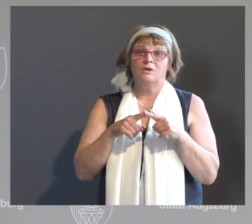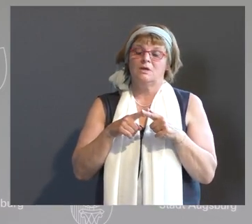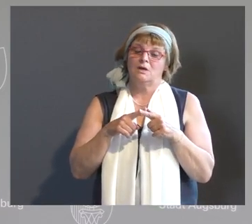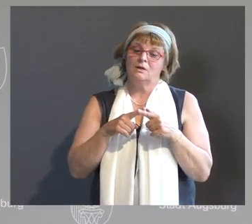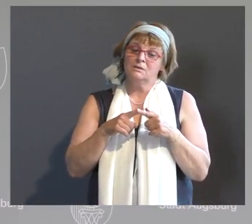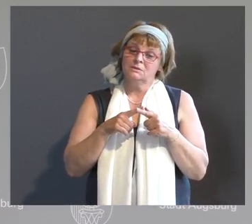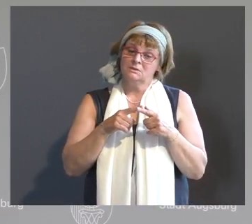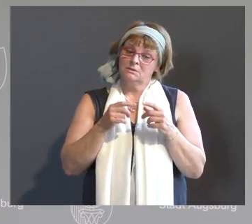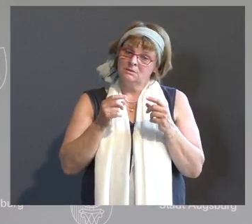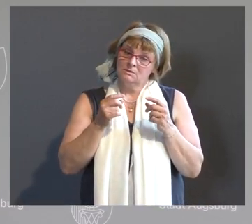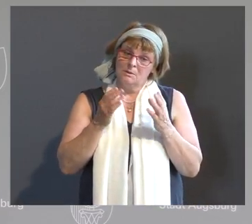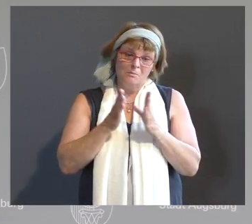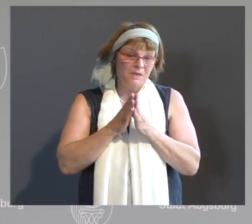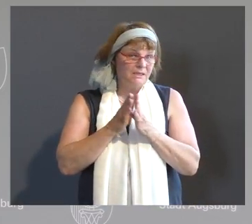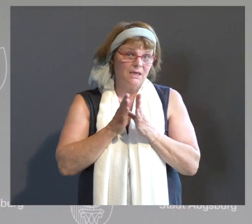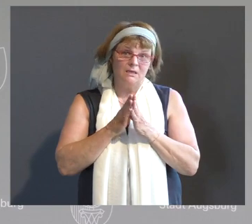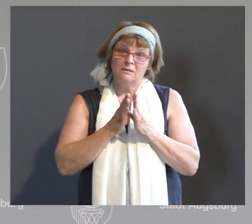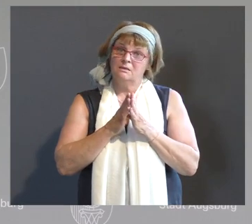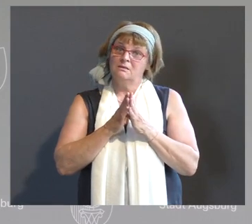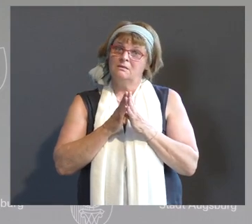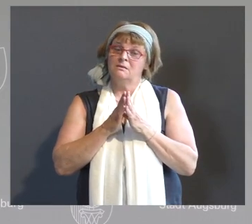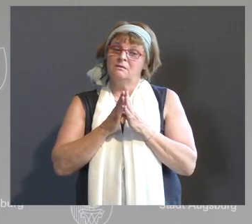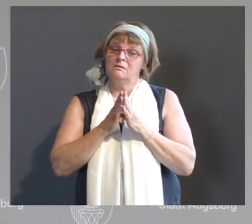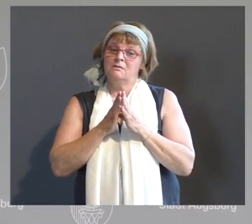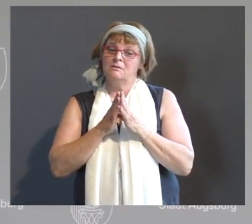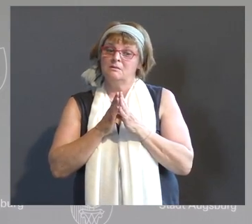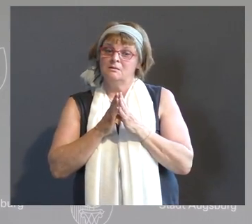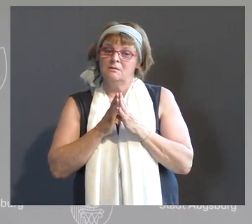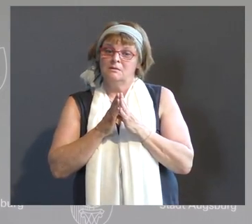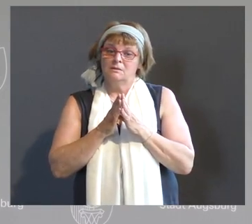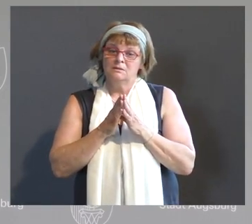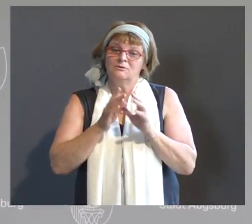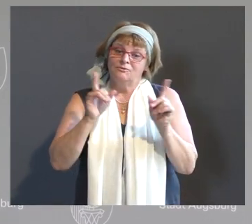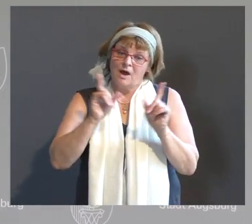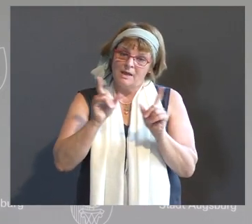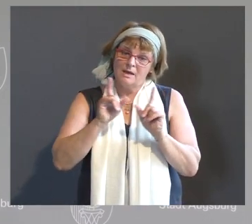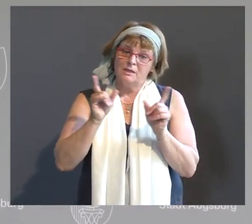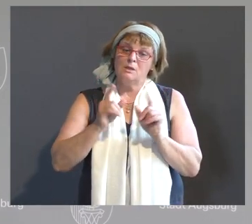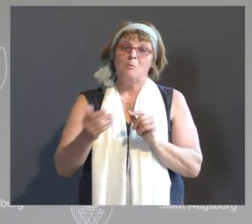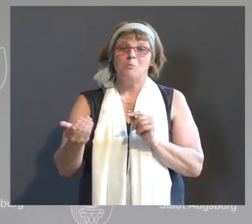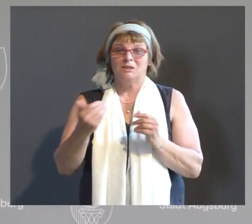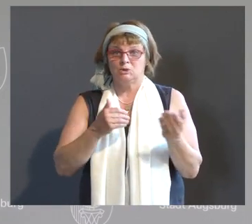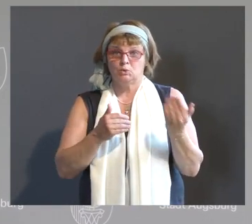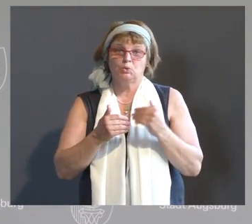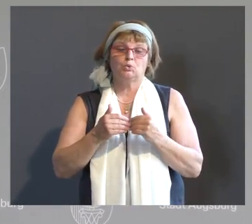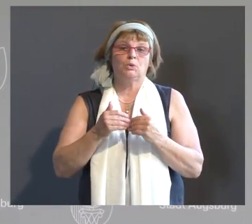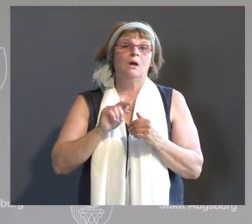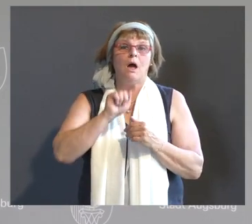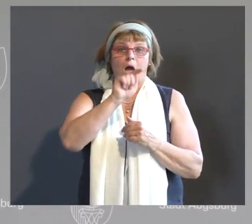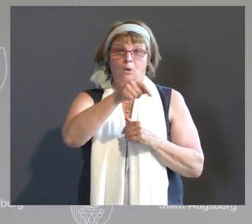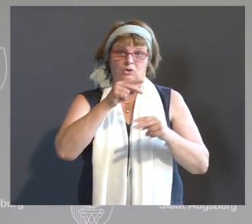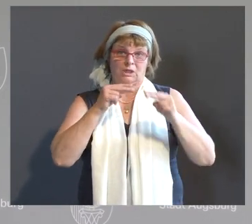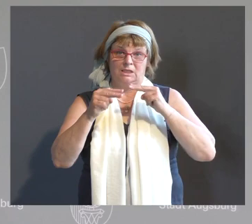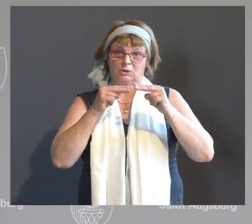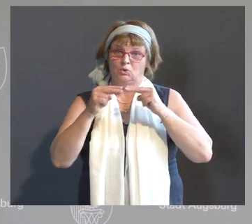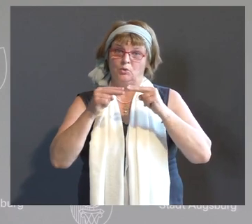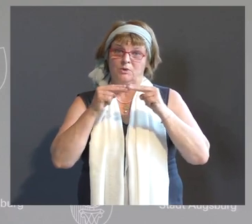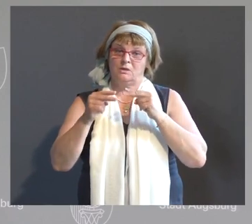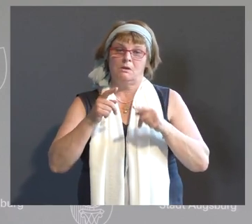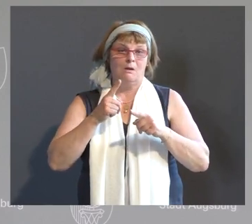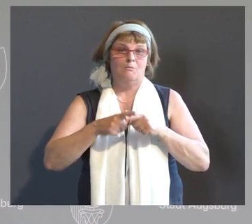mithelfen, dass ein friedliches Feiern, Besuch Außengastronomie in der